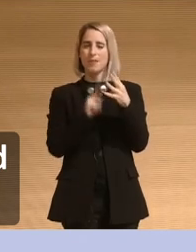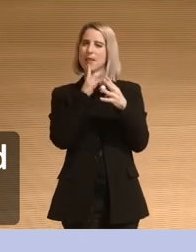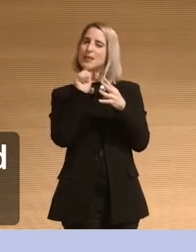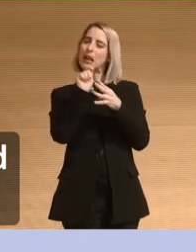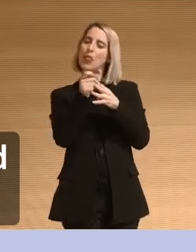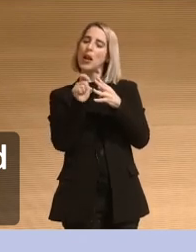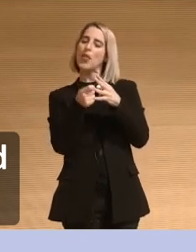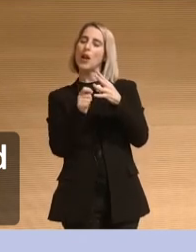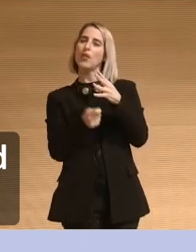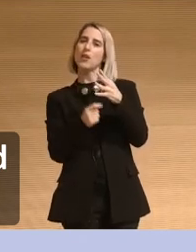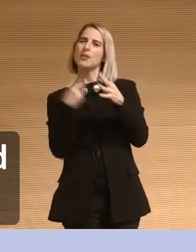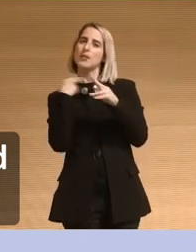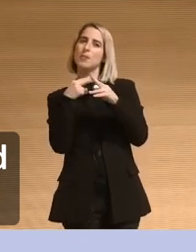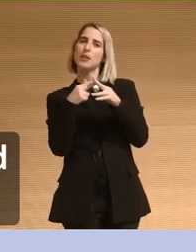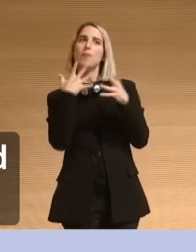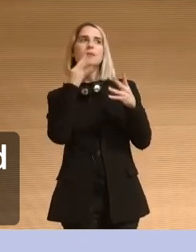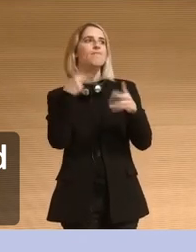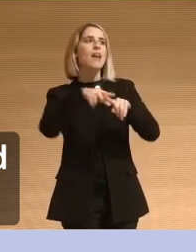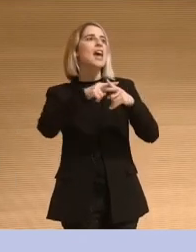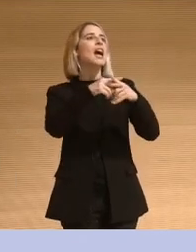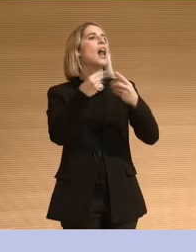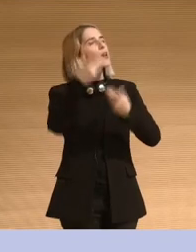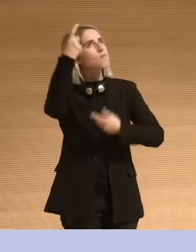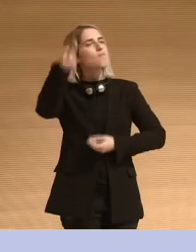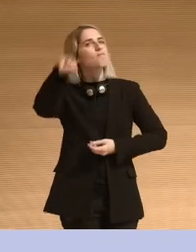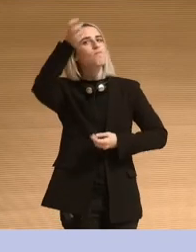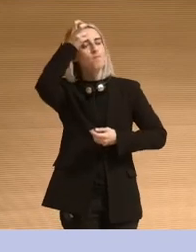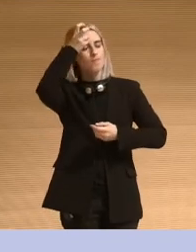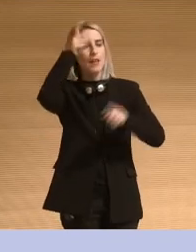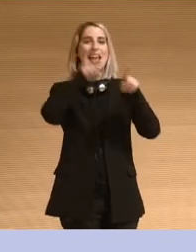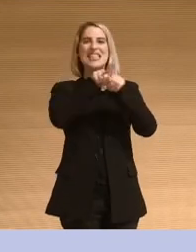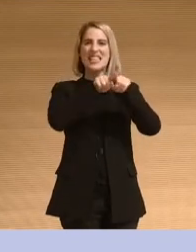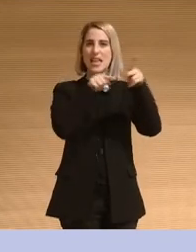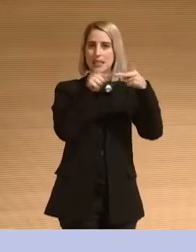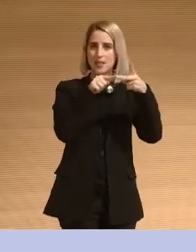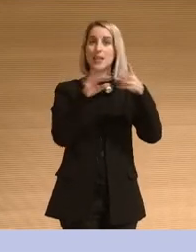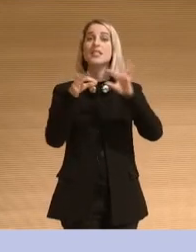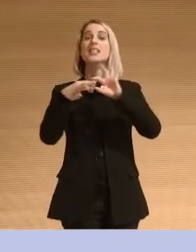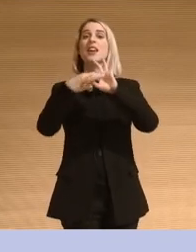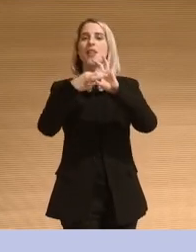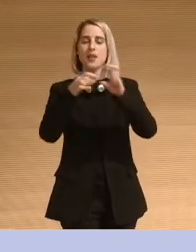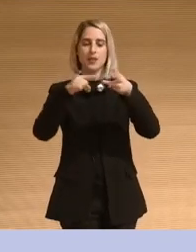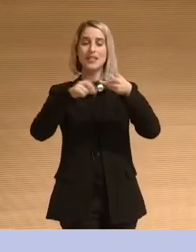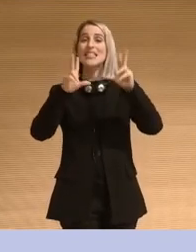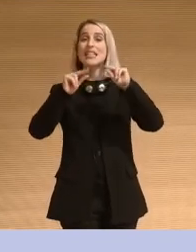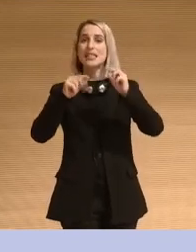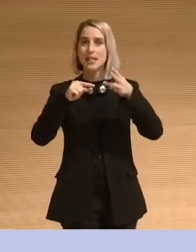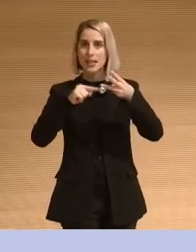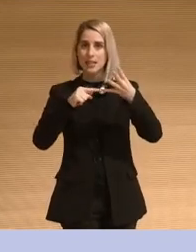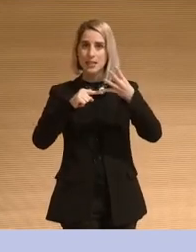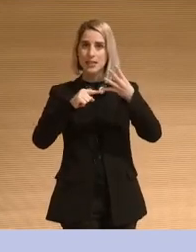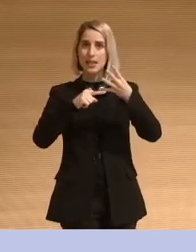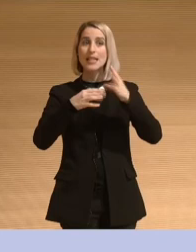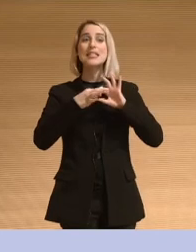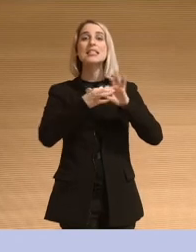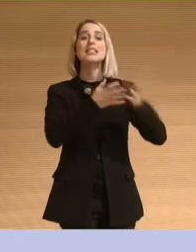θυμόμαστε έτσι να έχουμε ένα εργαλείο μαζί μας να το πάρουμε φεύγοντας: σχέσεις, συνδέσεις, συζητήσεις,